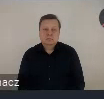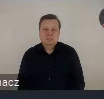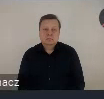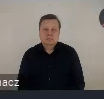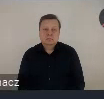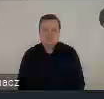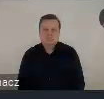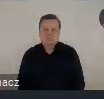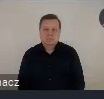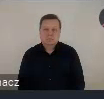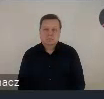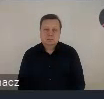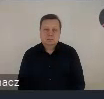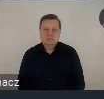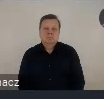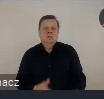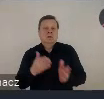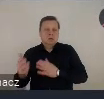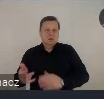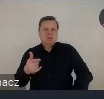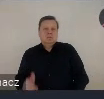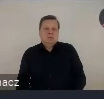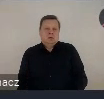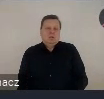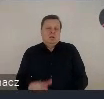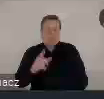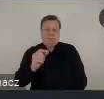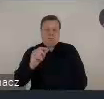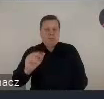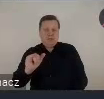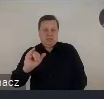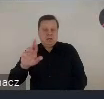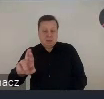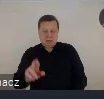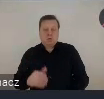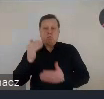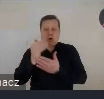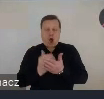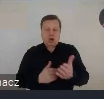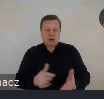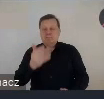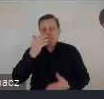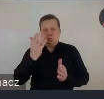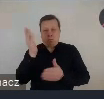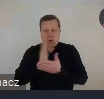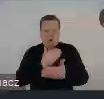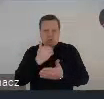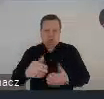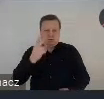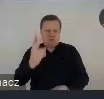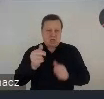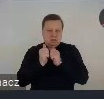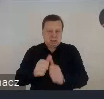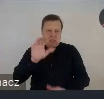No i program Polski Inkubator Rzemiosła podzielony jest na dwa